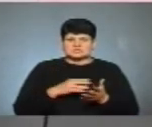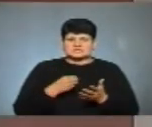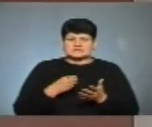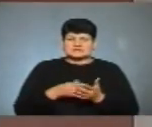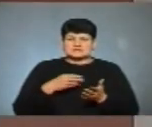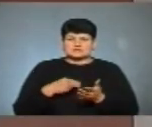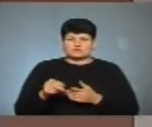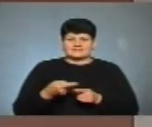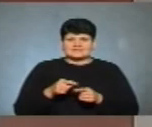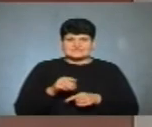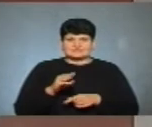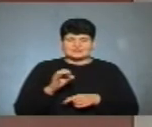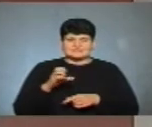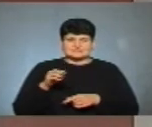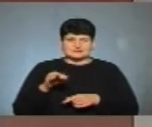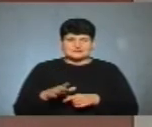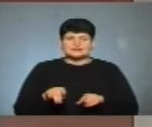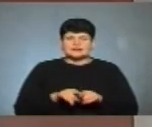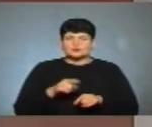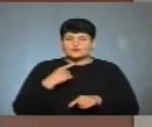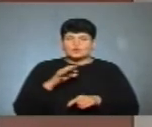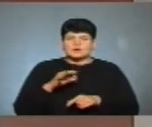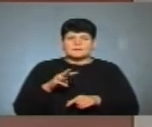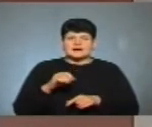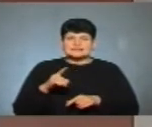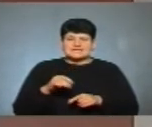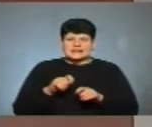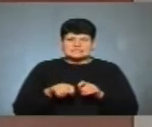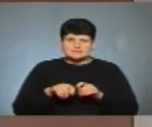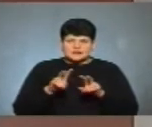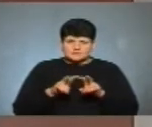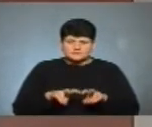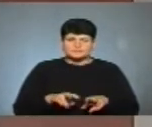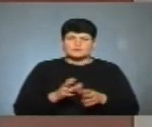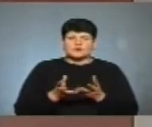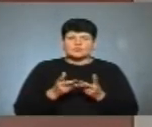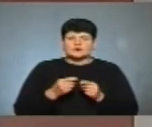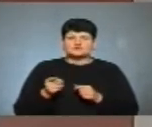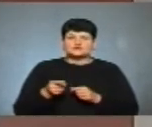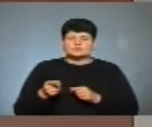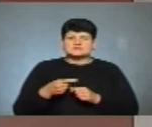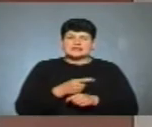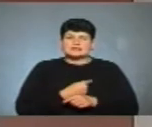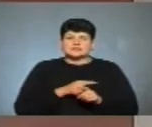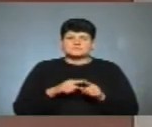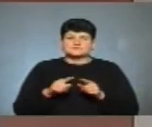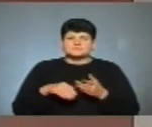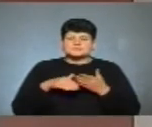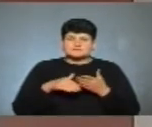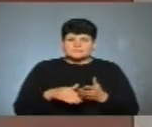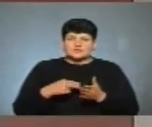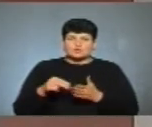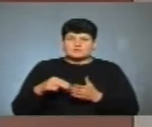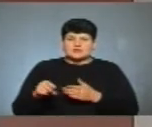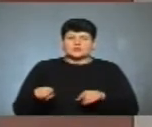тестів. Також, за словами Ольги Мазаєвої, експерти проєкту підрахували, що Тернопільська лікарня швидкої допомоги